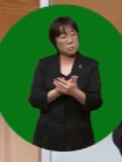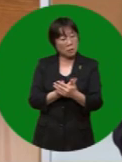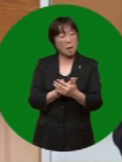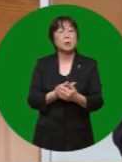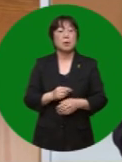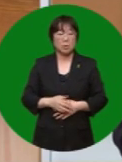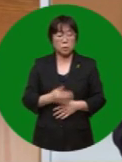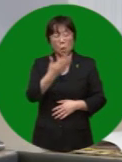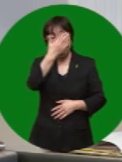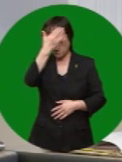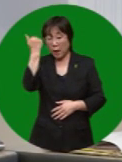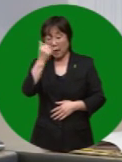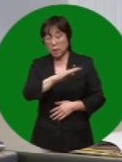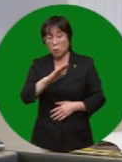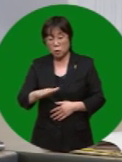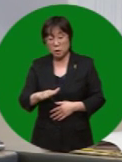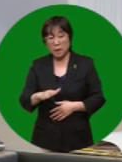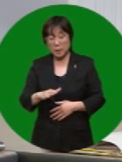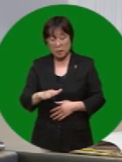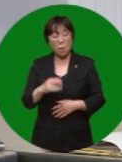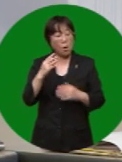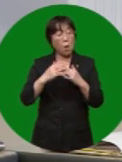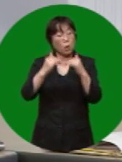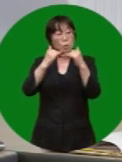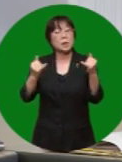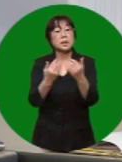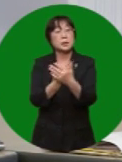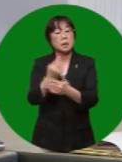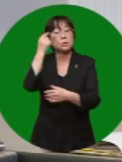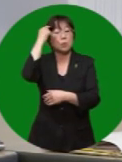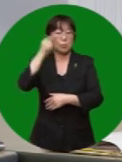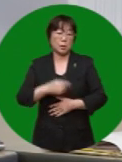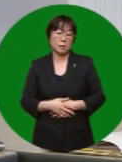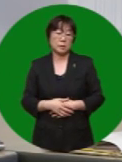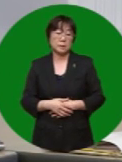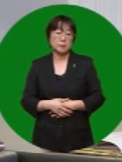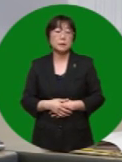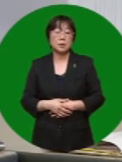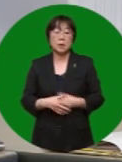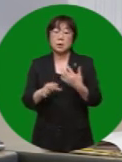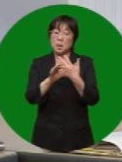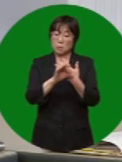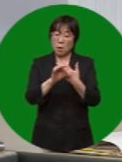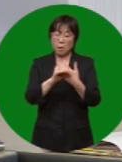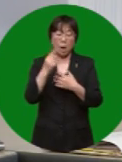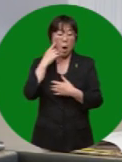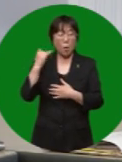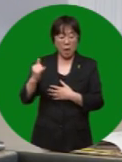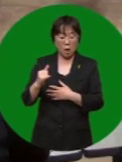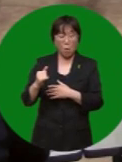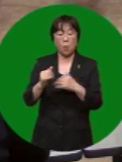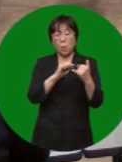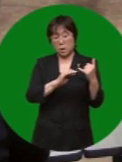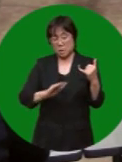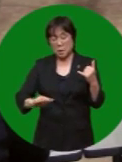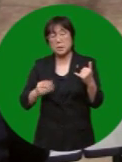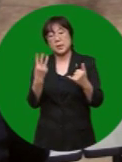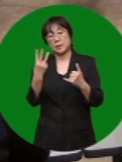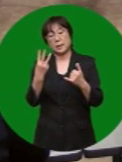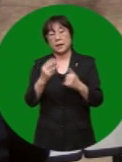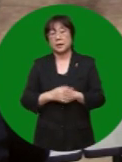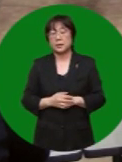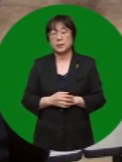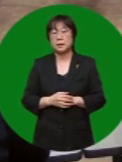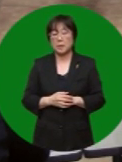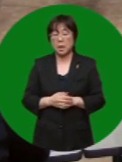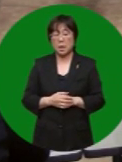ぱりこの若い子育て世代の大人たちになってくると思いますし、例えばこう親子3代でこうセミナーとか